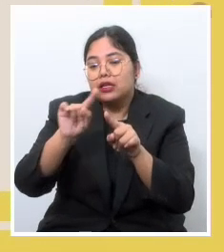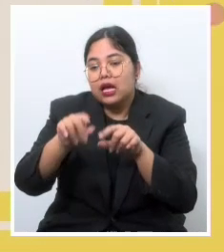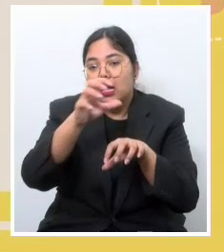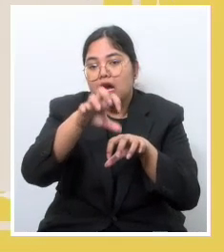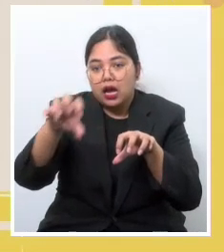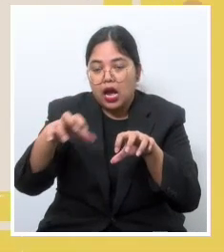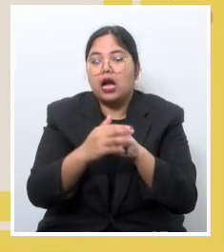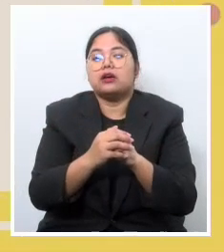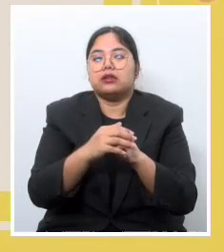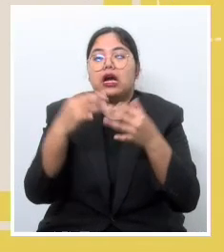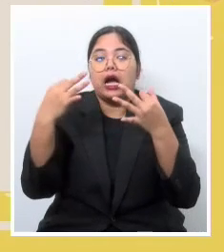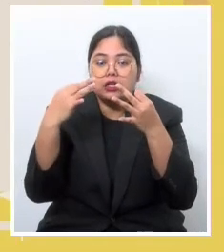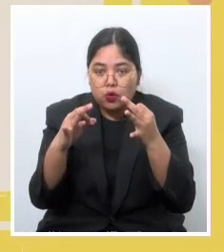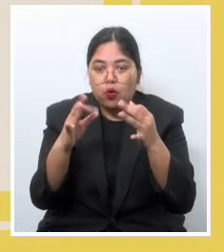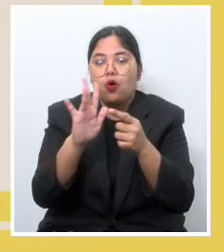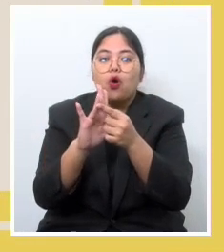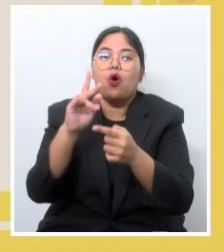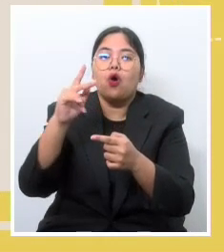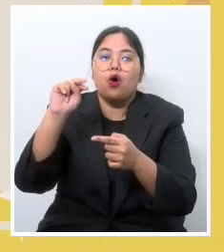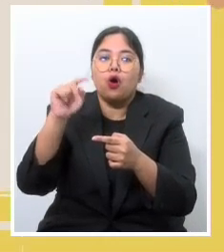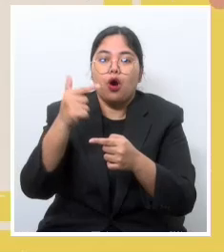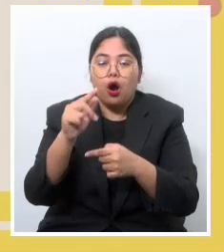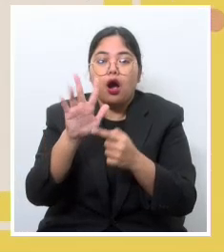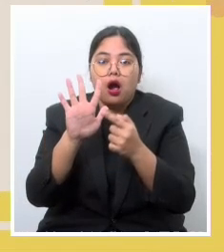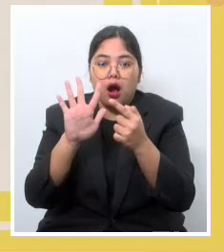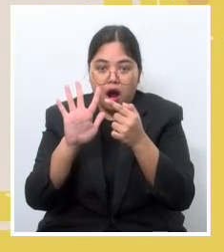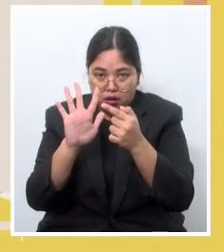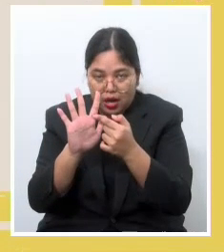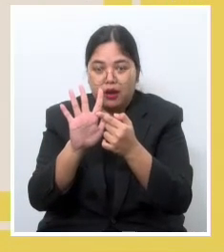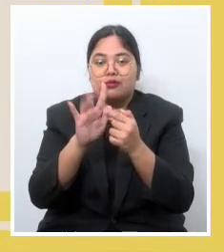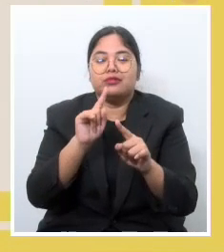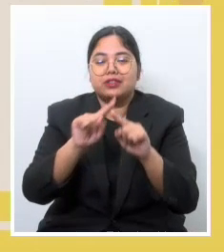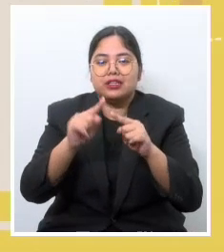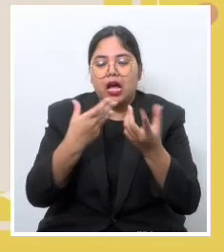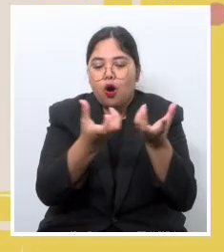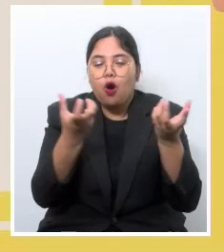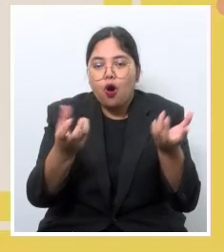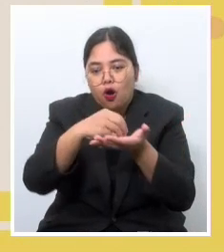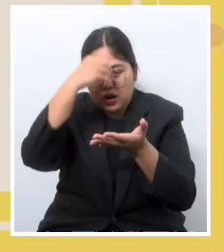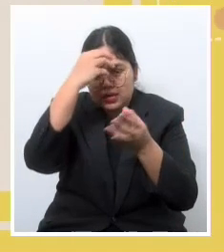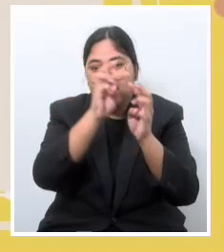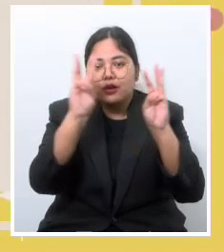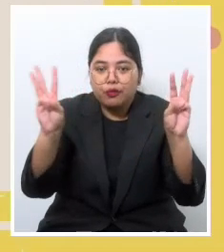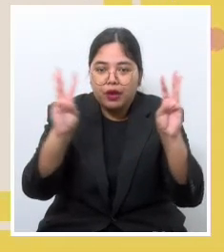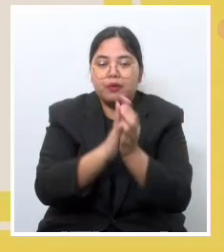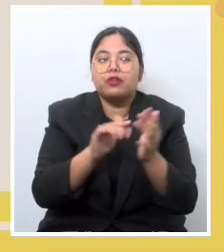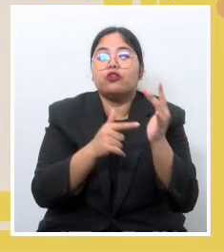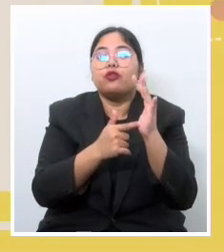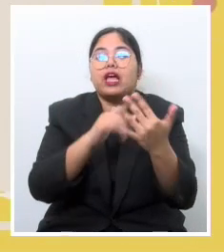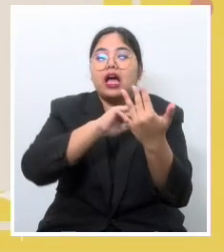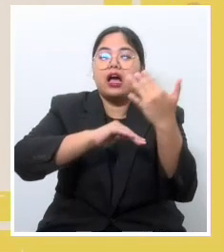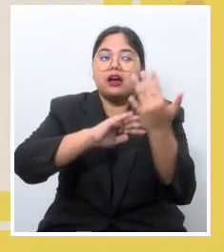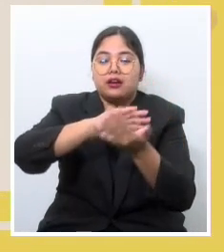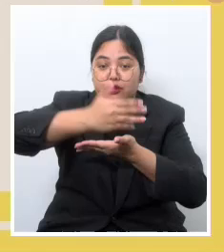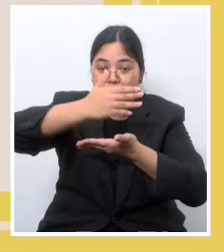กระจกเงาสนับสนุนอุปกรณ์สื่อการเรียนรู้ให้แก่น้องๆที่เข้าร่วมโครงการเช่นอุปกรณ์การเรียนรู้ออนไลน์ตามความจำเป็นเช่นคอมพิวเตอร์โน้ตบุ๊ก